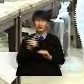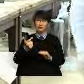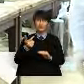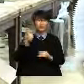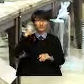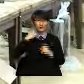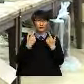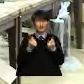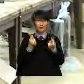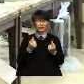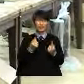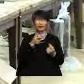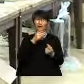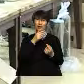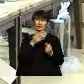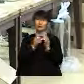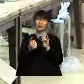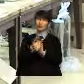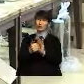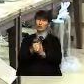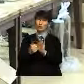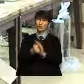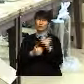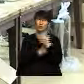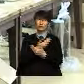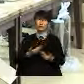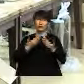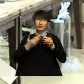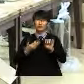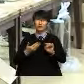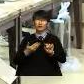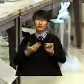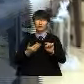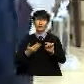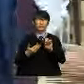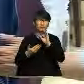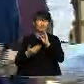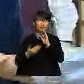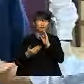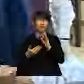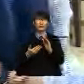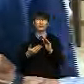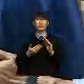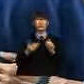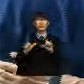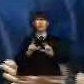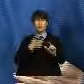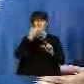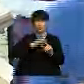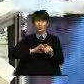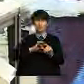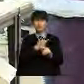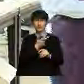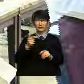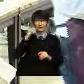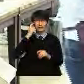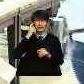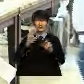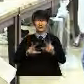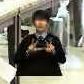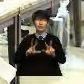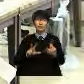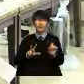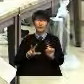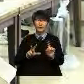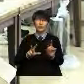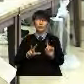걸 느끼는 것 같더라고요. 그래서 사람을 도와주고 봉사활동한다는 그 자체부터가 삶의 큰 보람적인 요소라고 생각합니다. 그래서 지금은 뭐